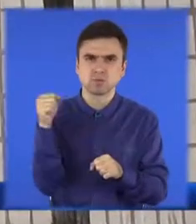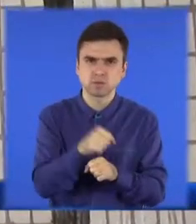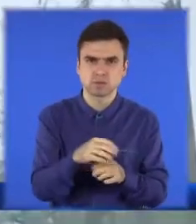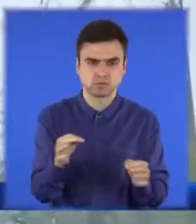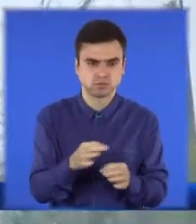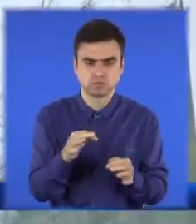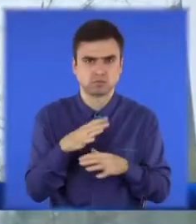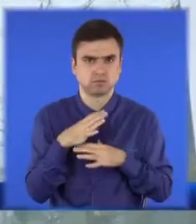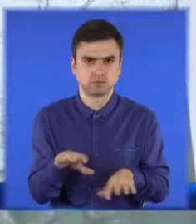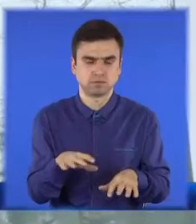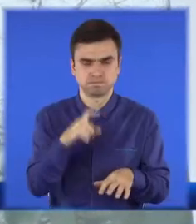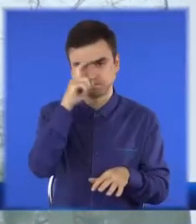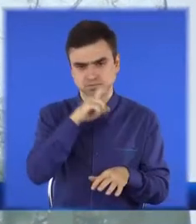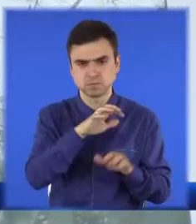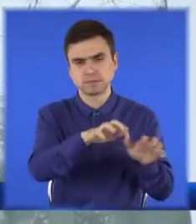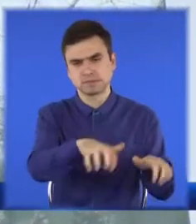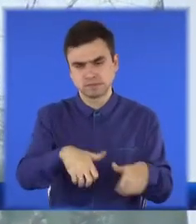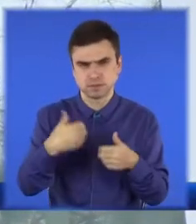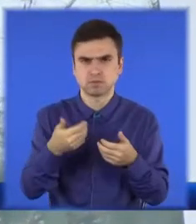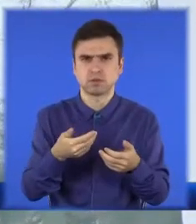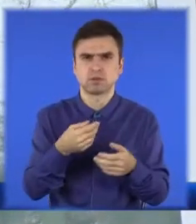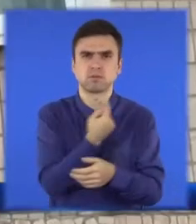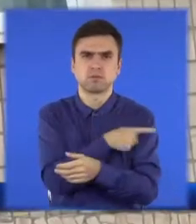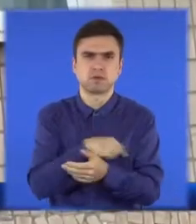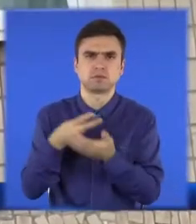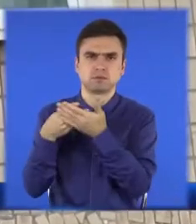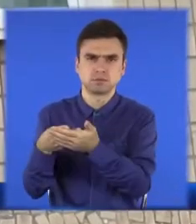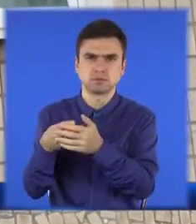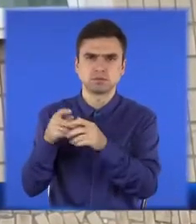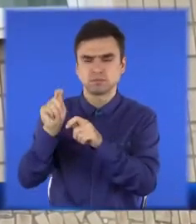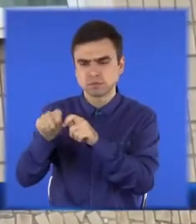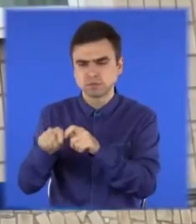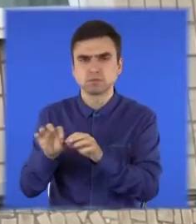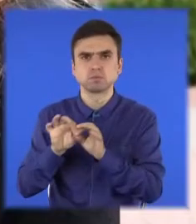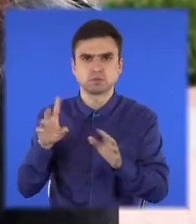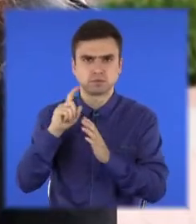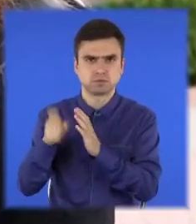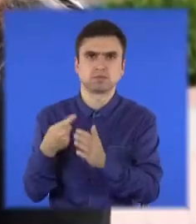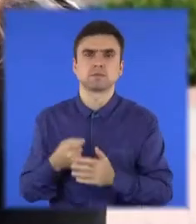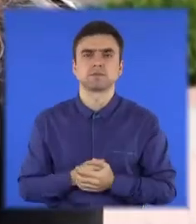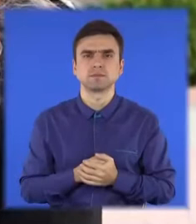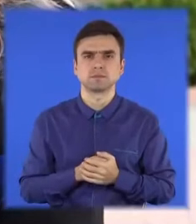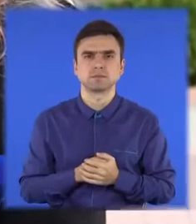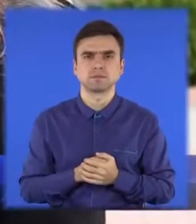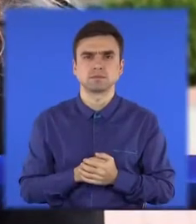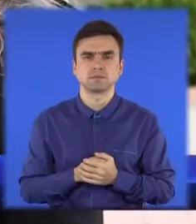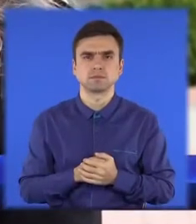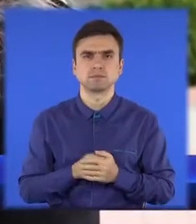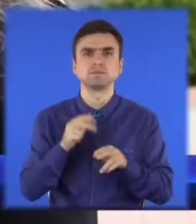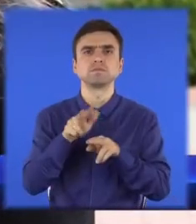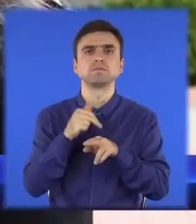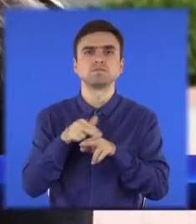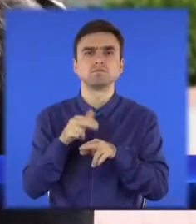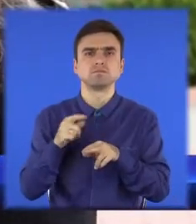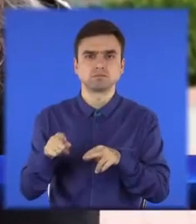жінок відправили на судово-медичну експертизу для встановлення причин смерті. Слідчим відділом за даним фактом були